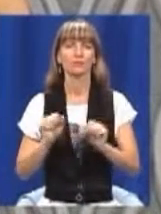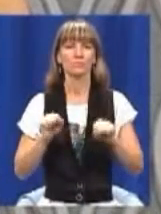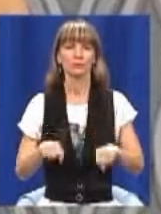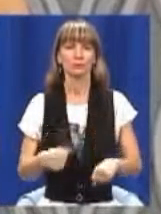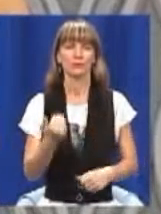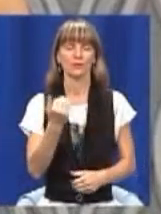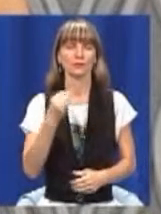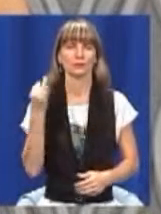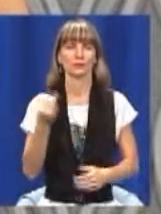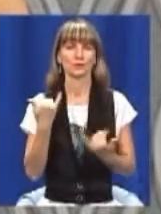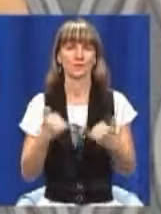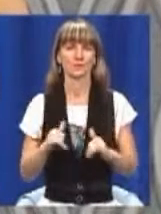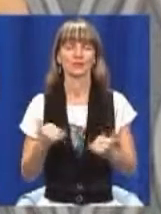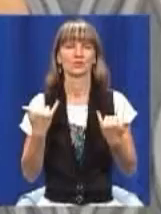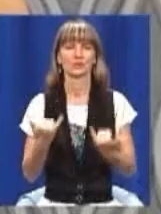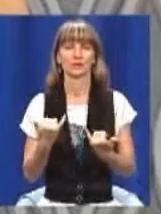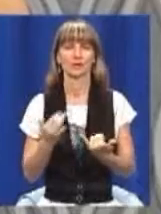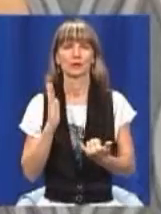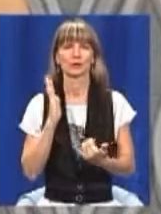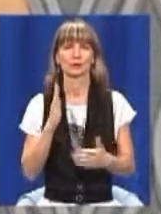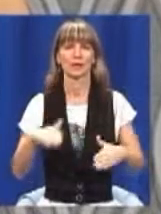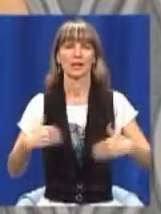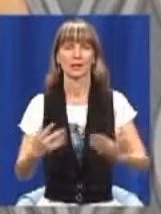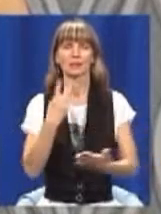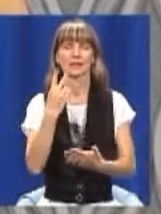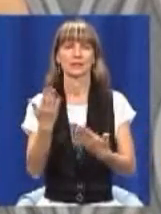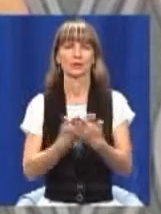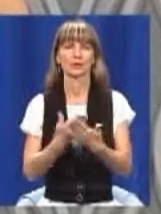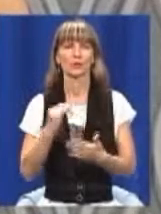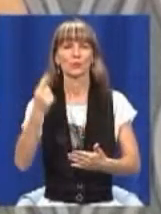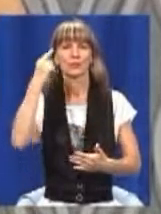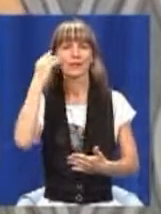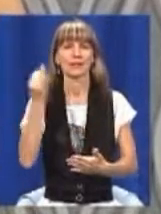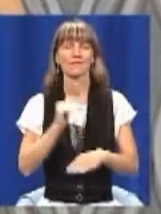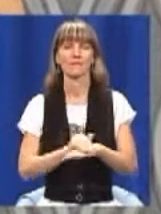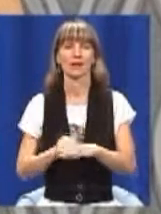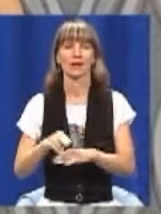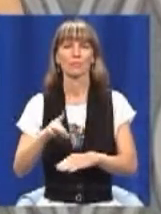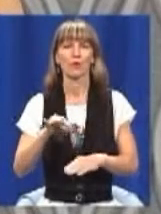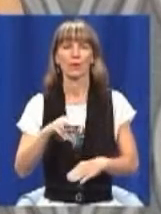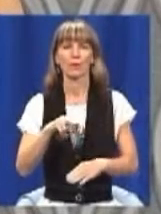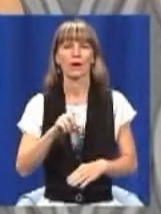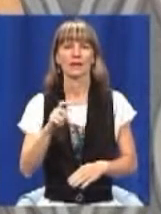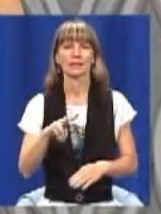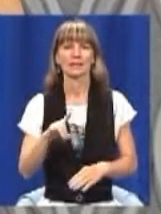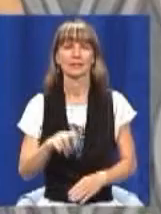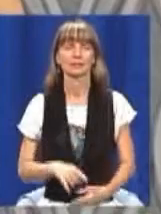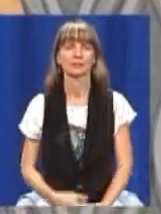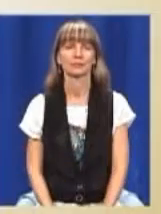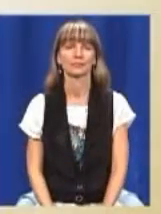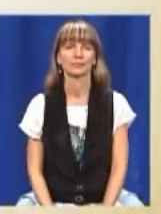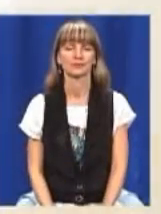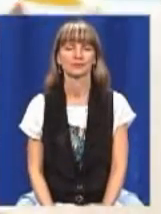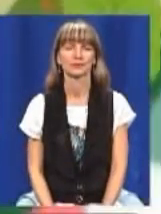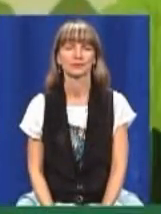вас зацікавити. Тому просто зараз пропонуємо переглянути наш відеосюжет та дізнатися цікаві факти про пазли.